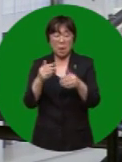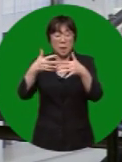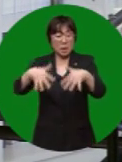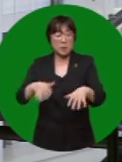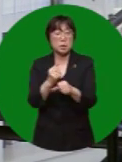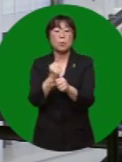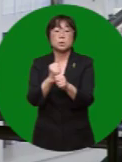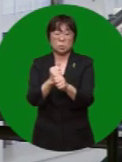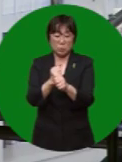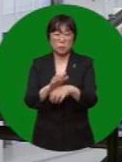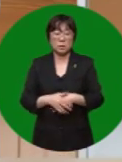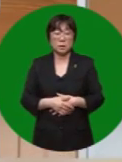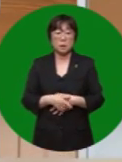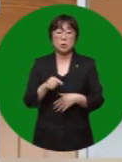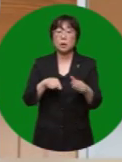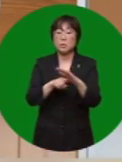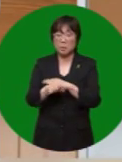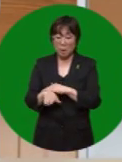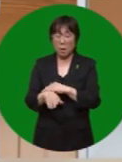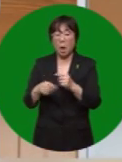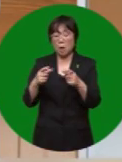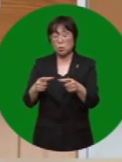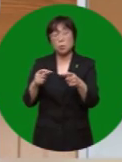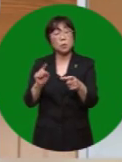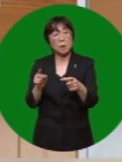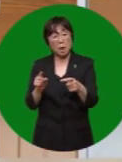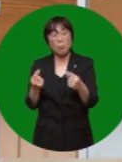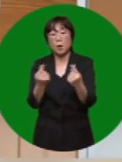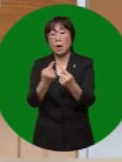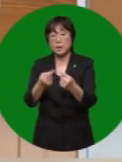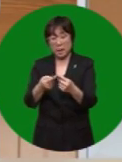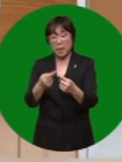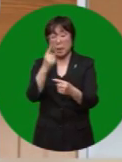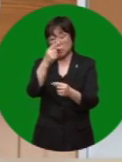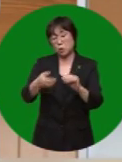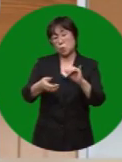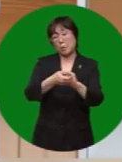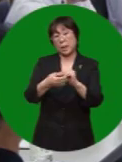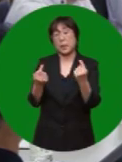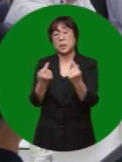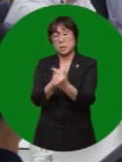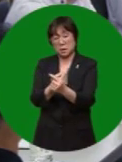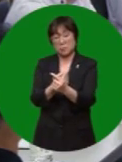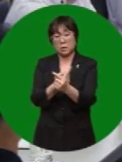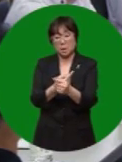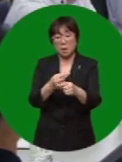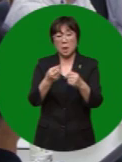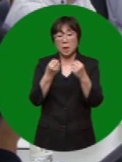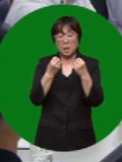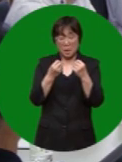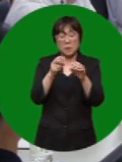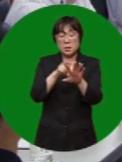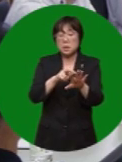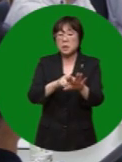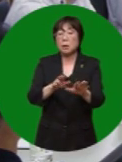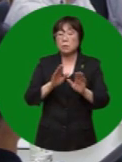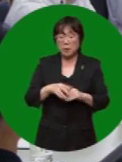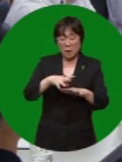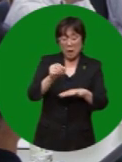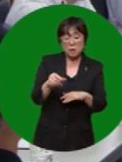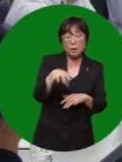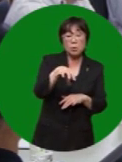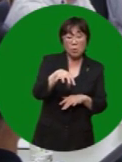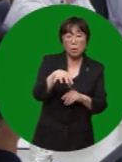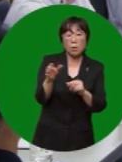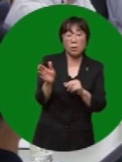を築き上げると、そうした意味ではソフトや何かを変えて一つのパッケージ化をすることによって、全部診断を行う、逆にその最初の時